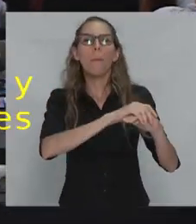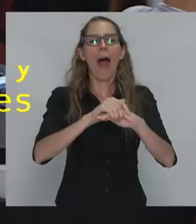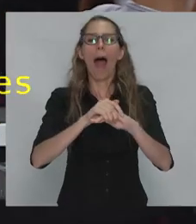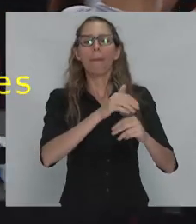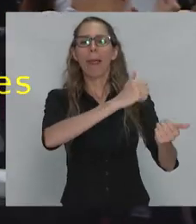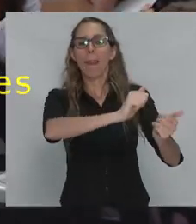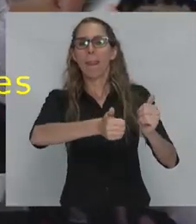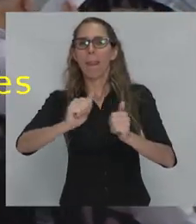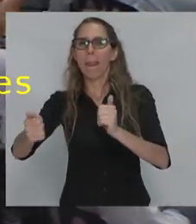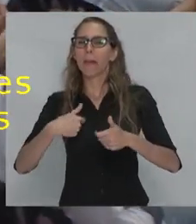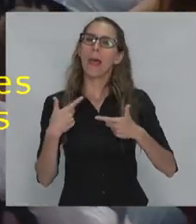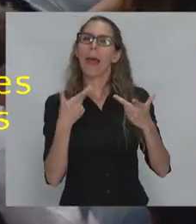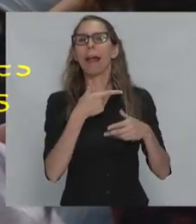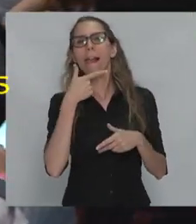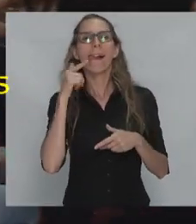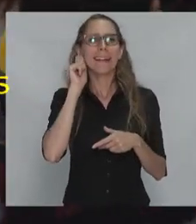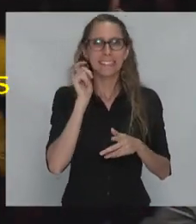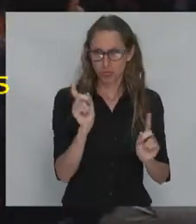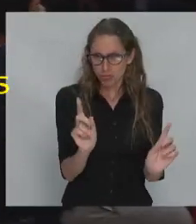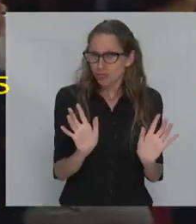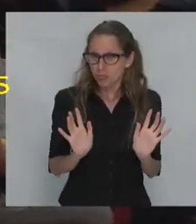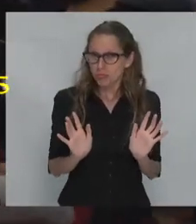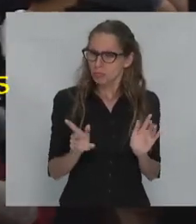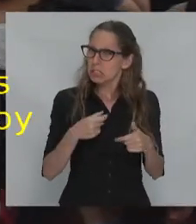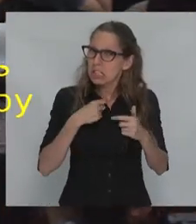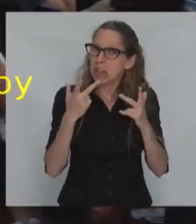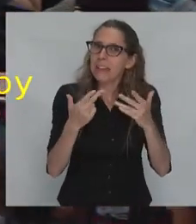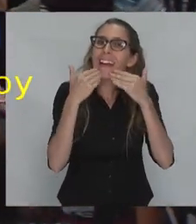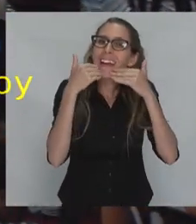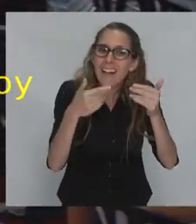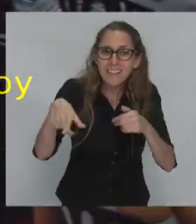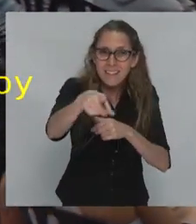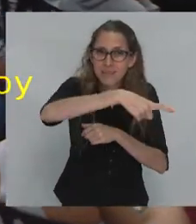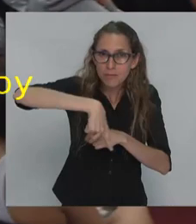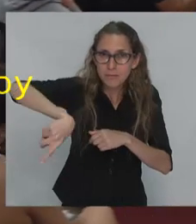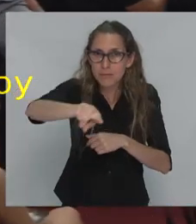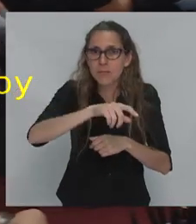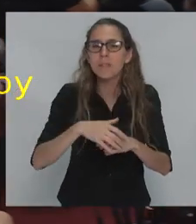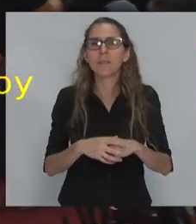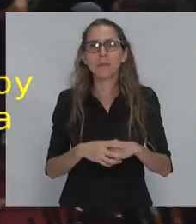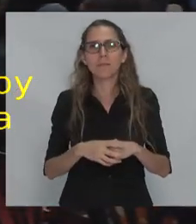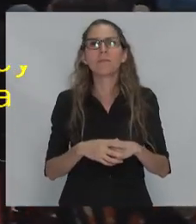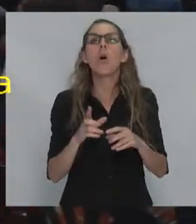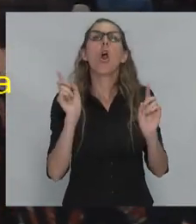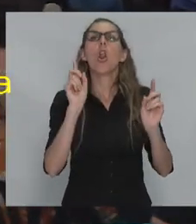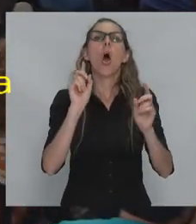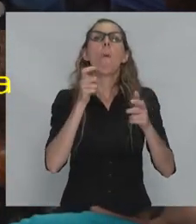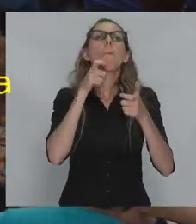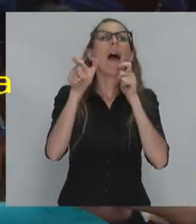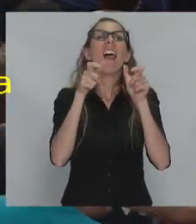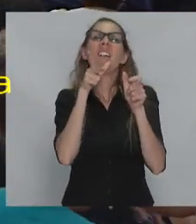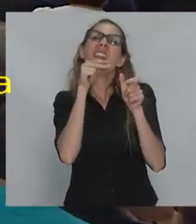Nous avons tenu grâce à vous. Sachez-le, ça n'est pas juste des slogans. Nous avons tenu grâce à vous. Nous sommes un petit